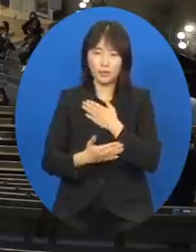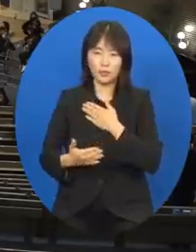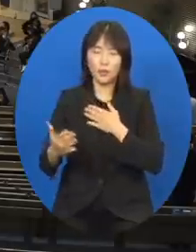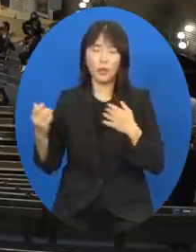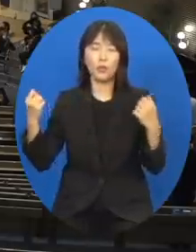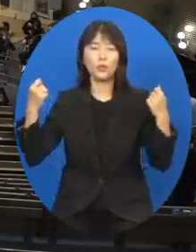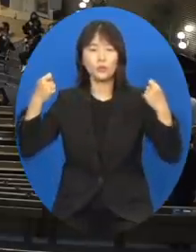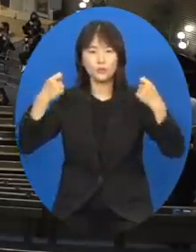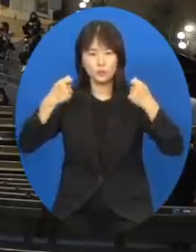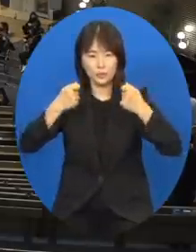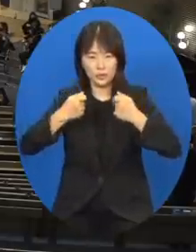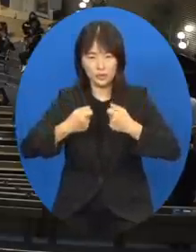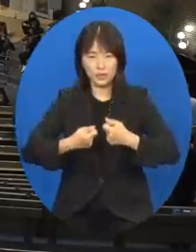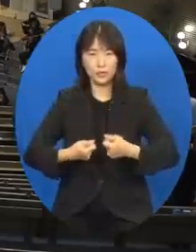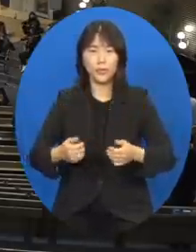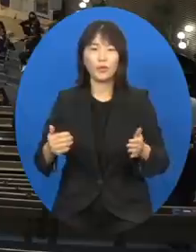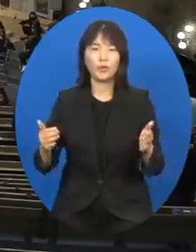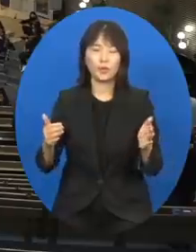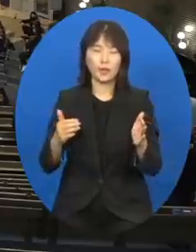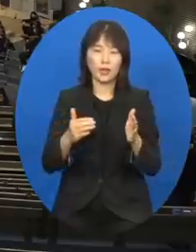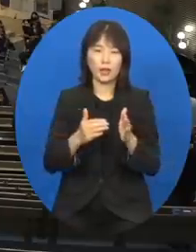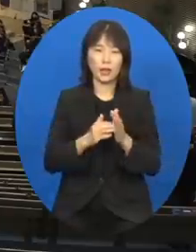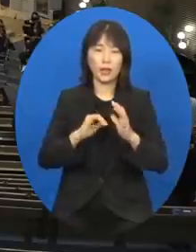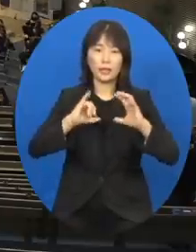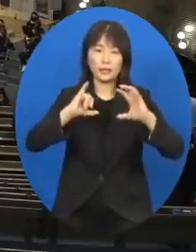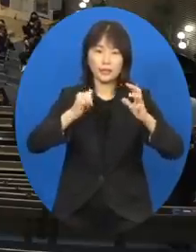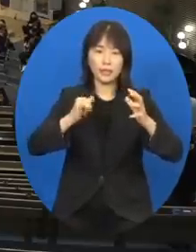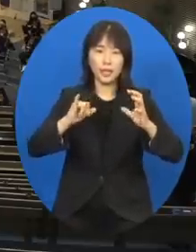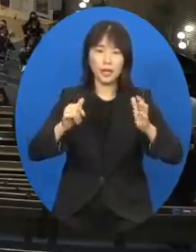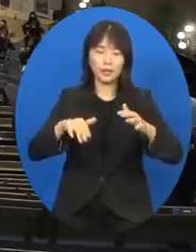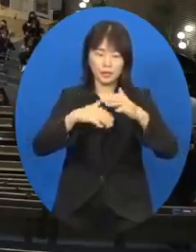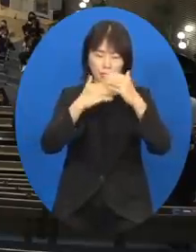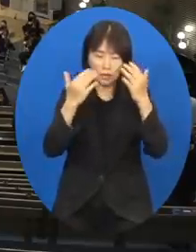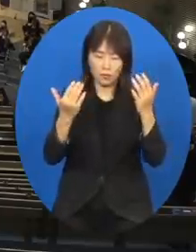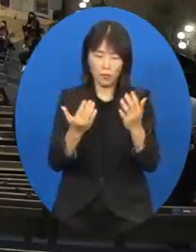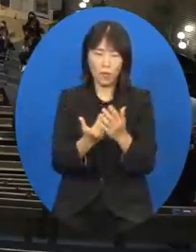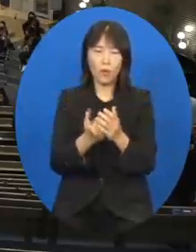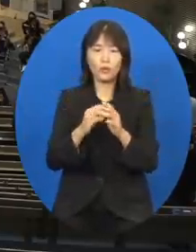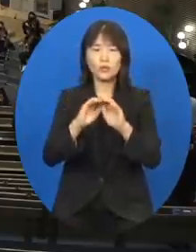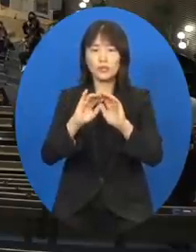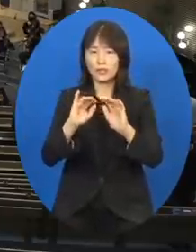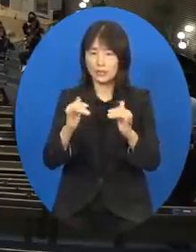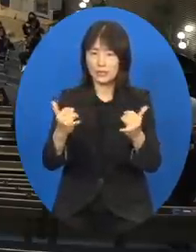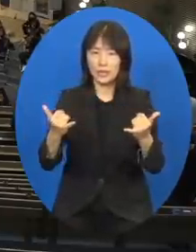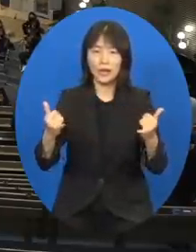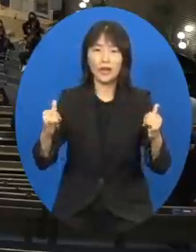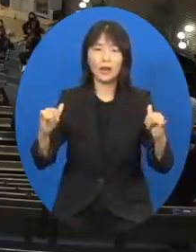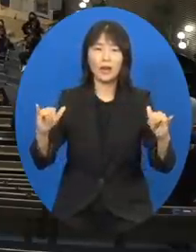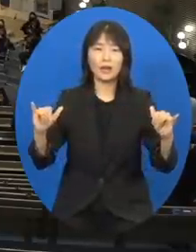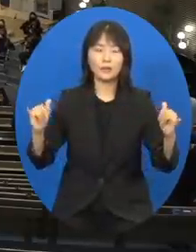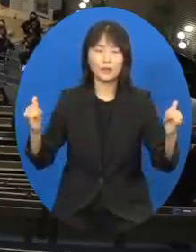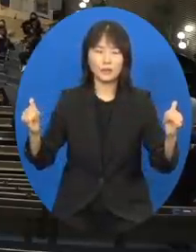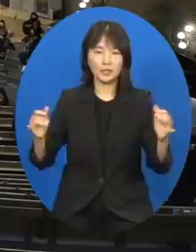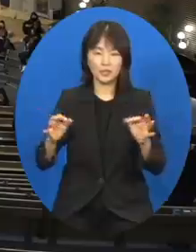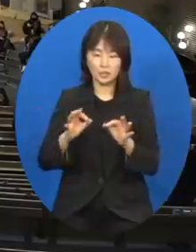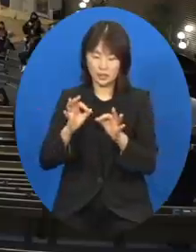사람 몸을 입었네. 세상 모든